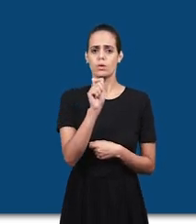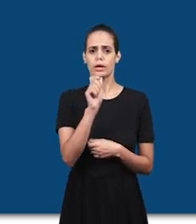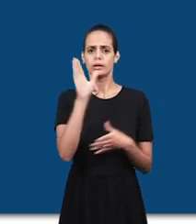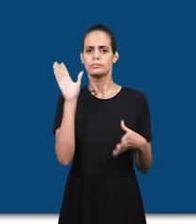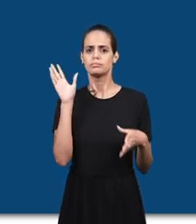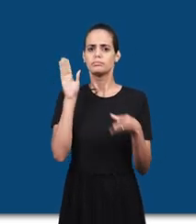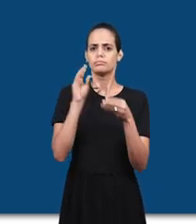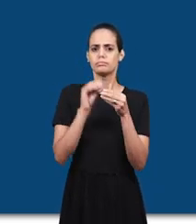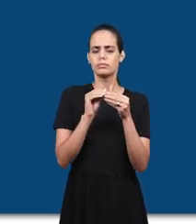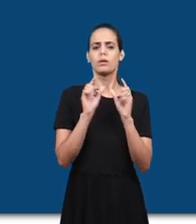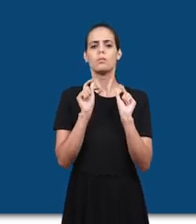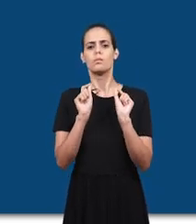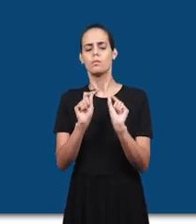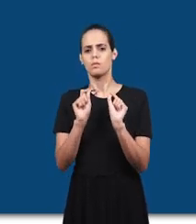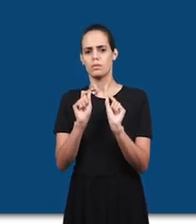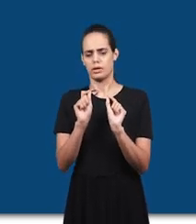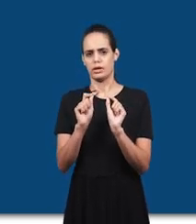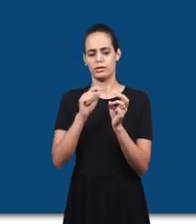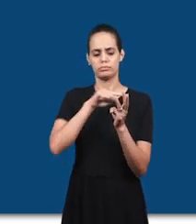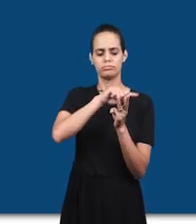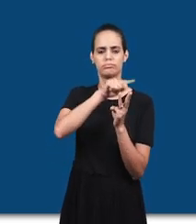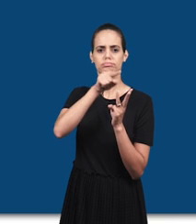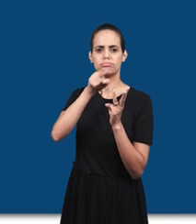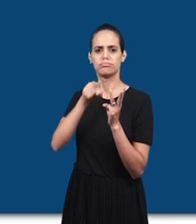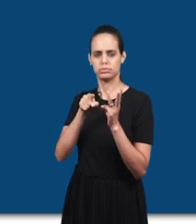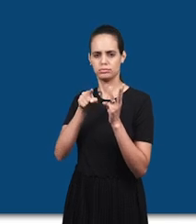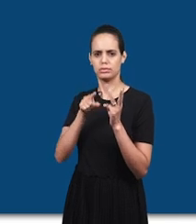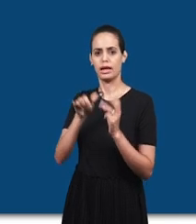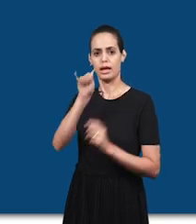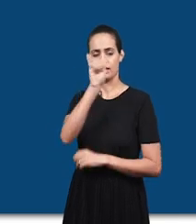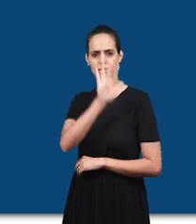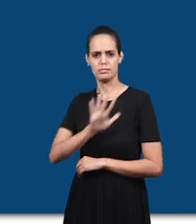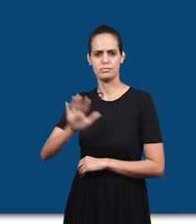font partie de la composition,